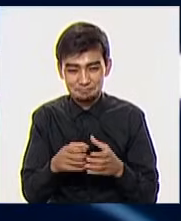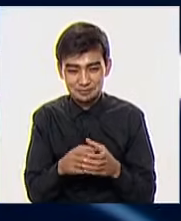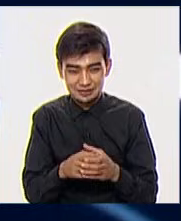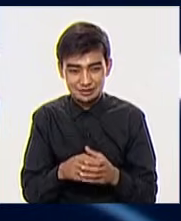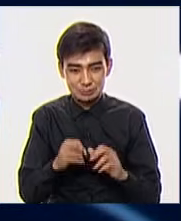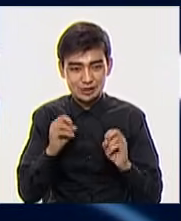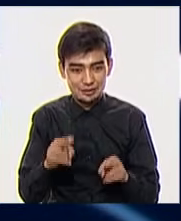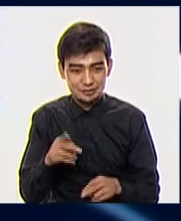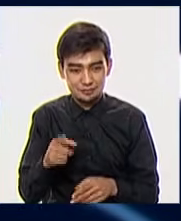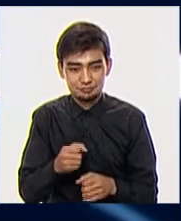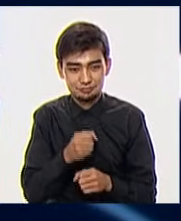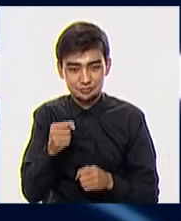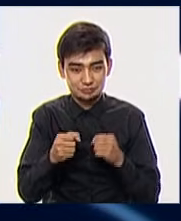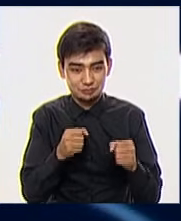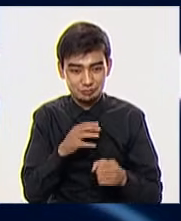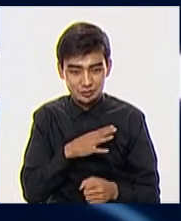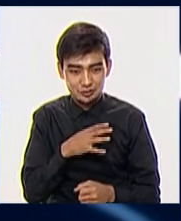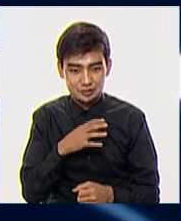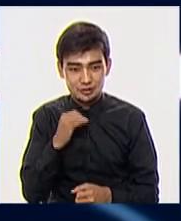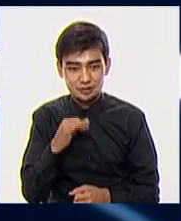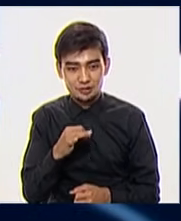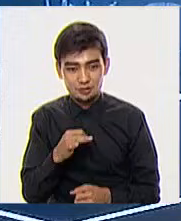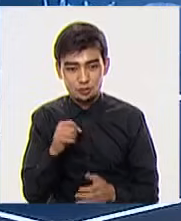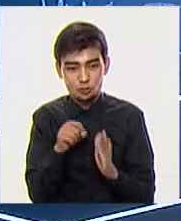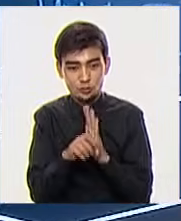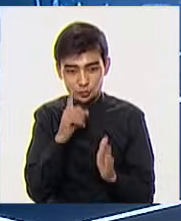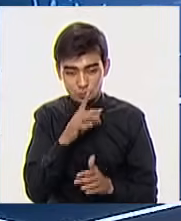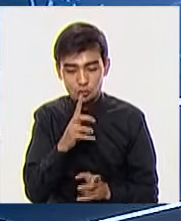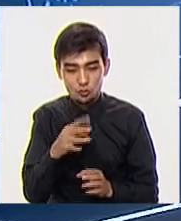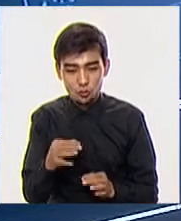топ, сондықтан бұлар бірін бірін еш уақытта көздерін шығуы мүмкін, бірақ өлтірмейді.